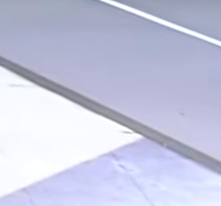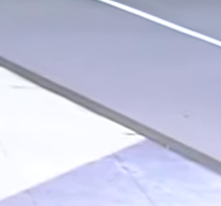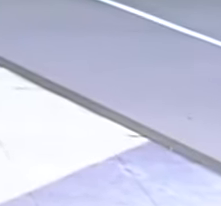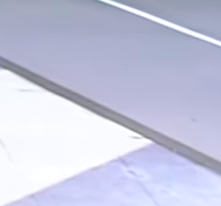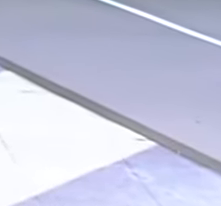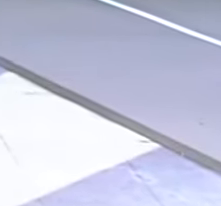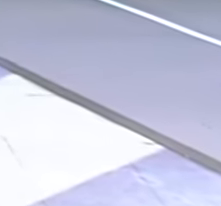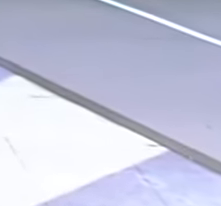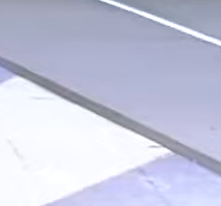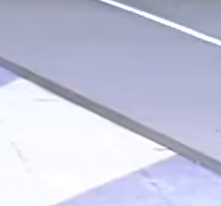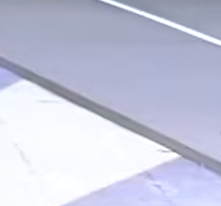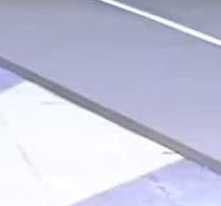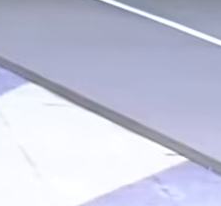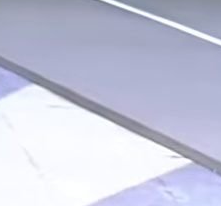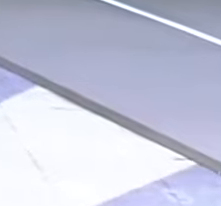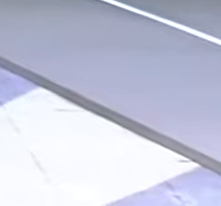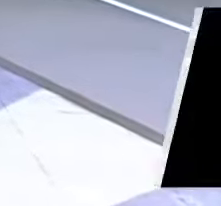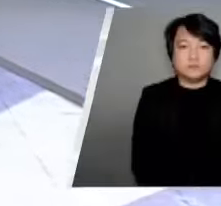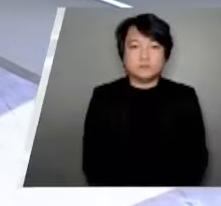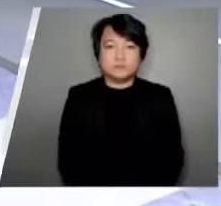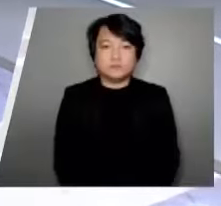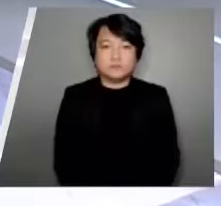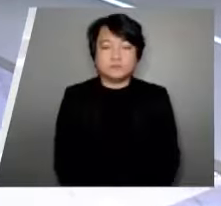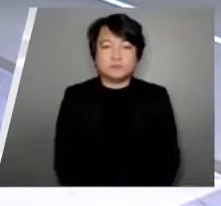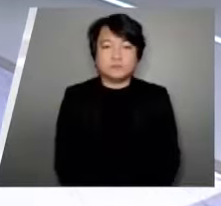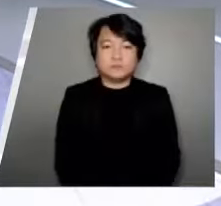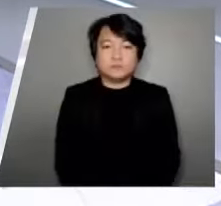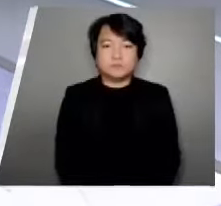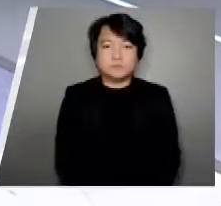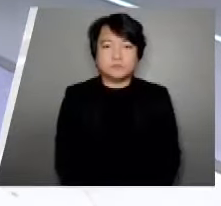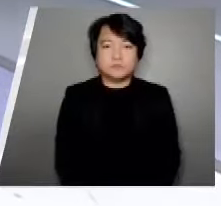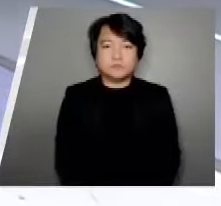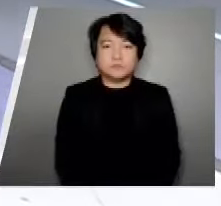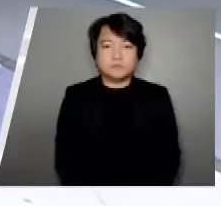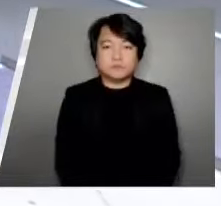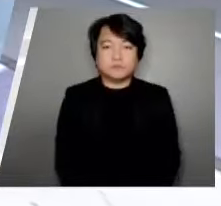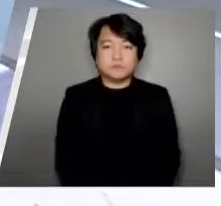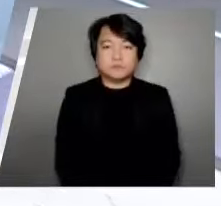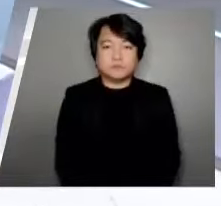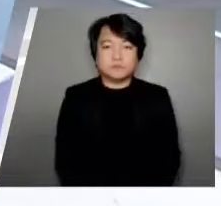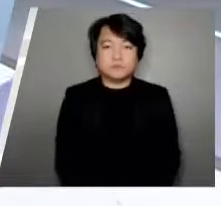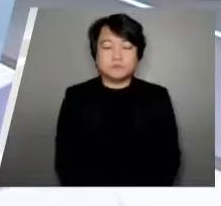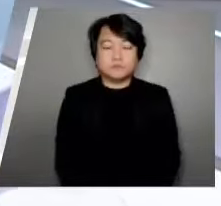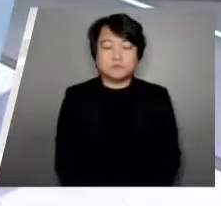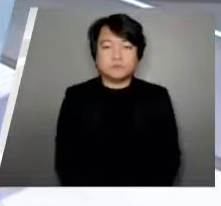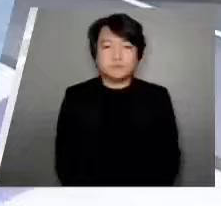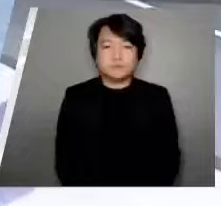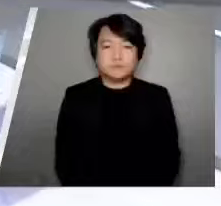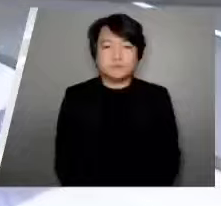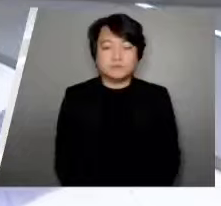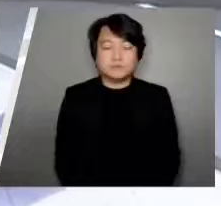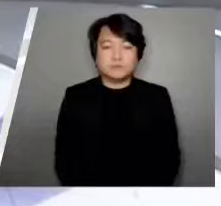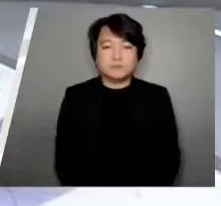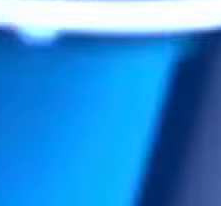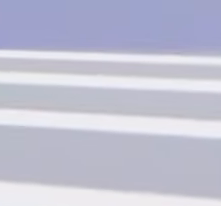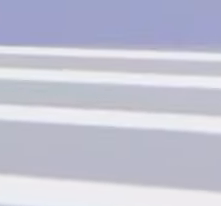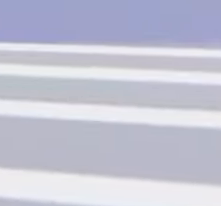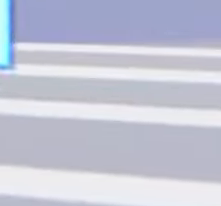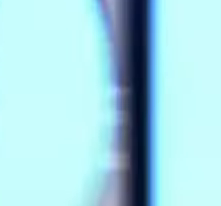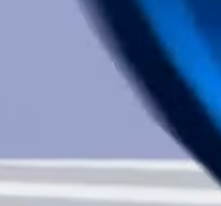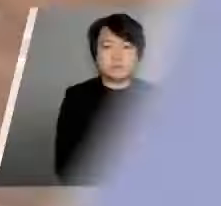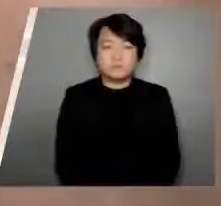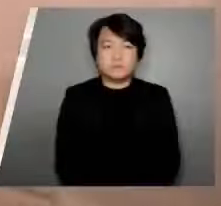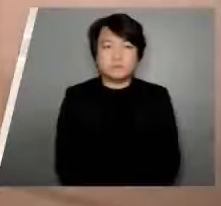Trade and Industry. Ang nasabat na mahigit 9 milyong pisong produkto, delikado raw gamitin. Saksi si Jamie Santos.